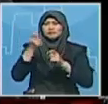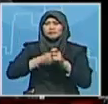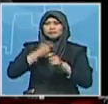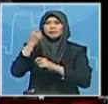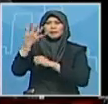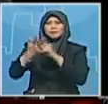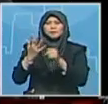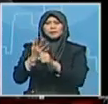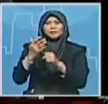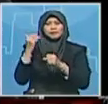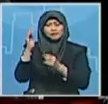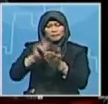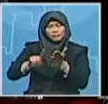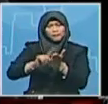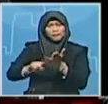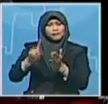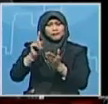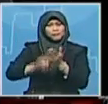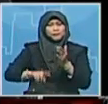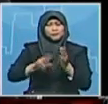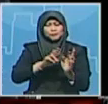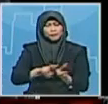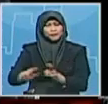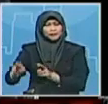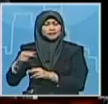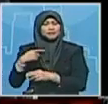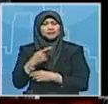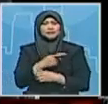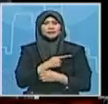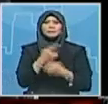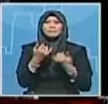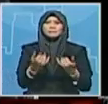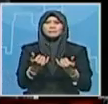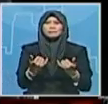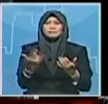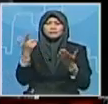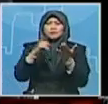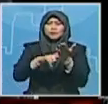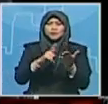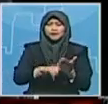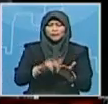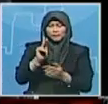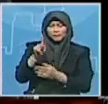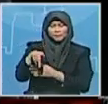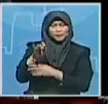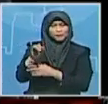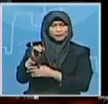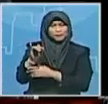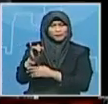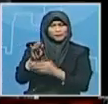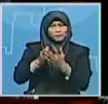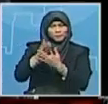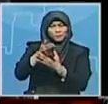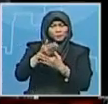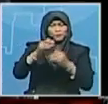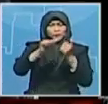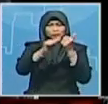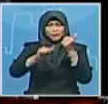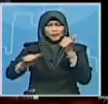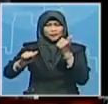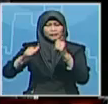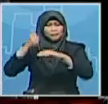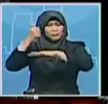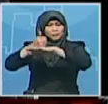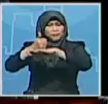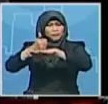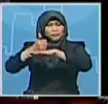akan revisit apa saja perancangan kita. Dan setakat ini pelaporan KPI kita melalui jawatan kuasa dan